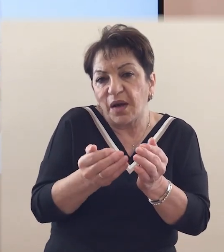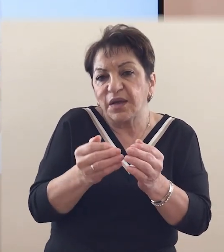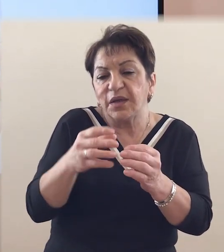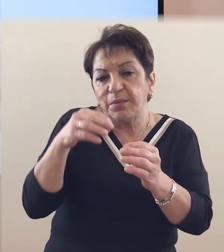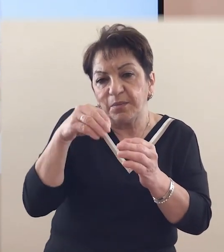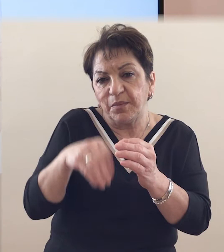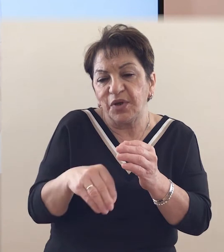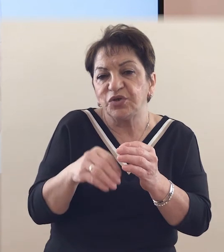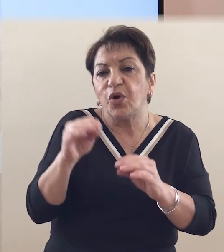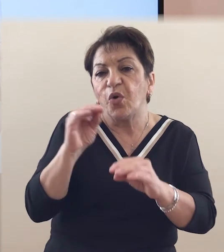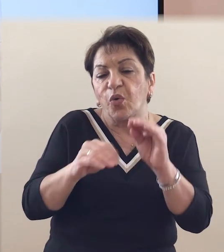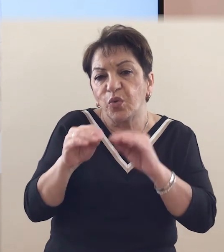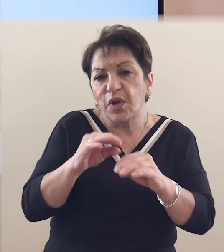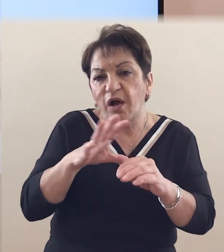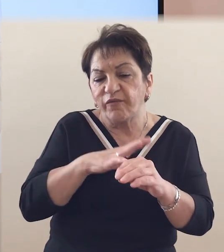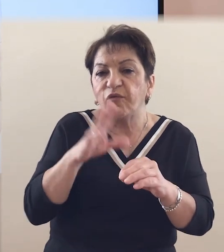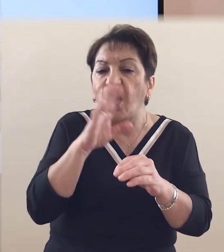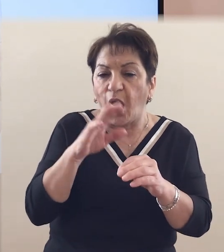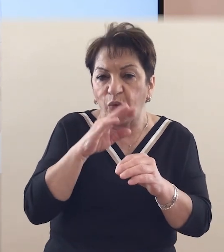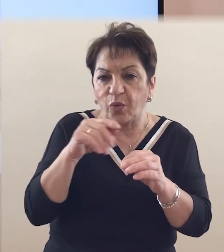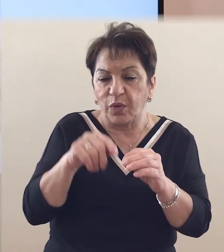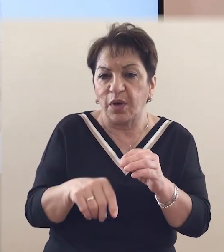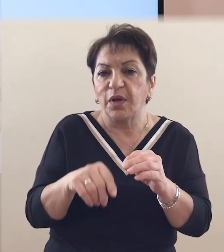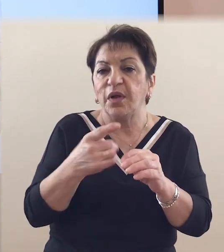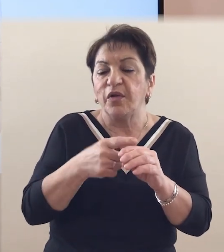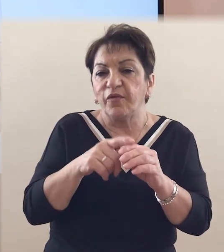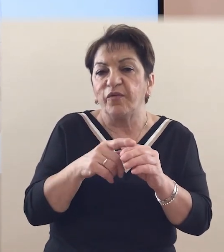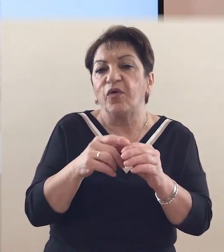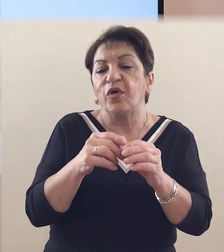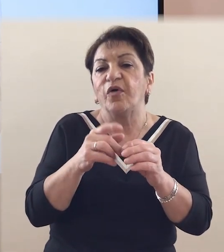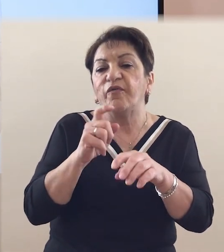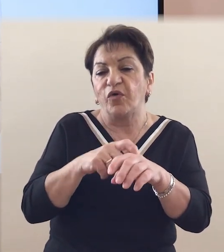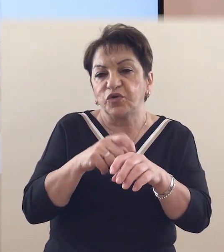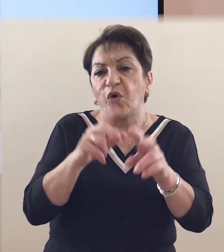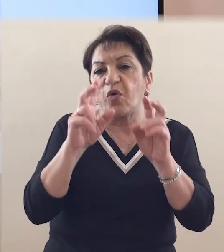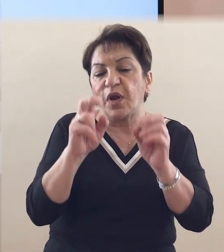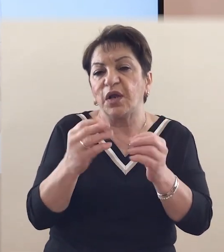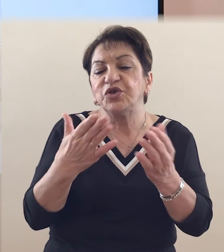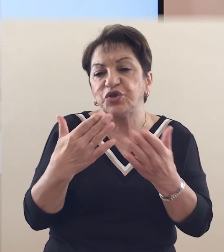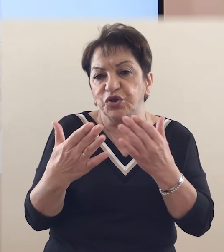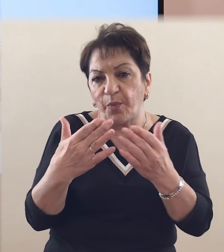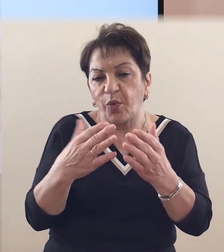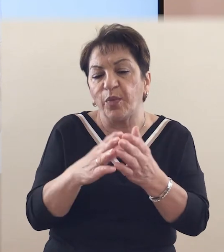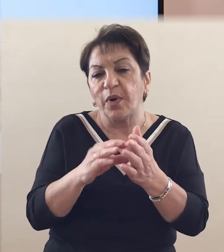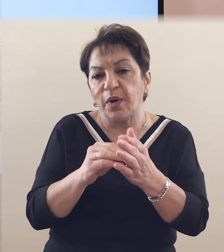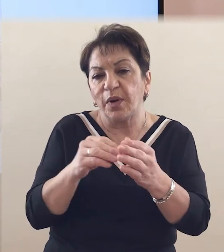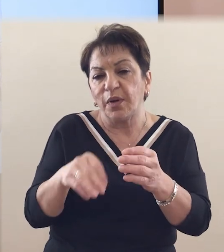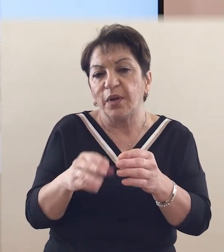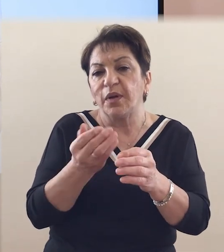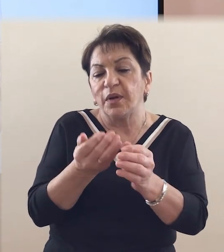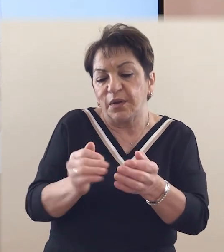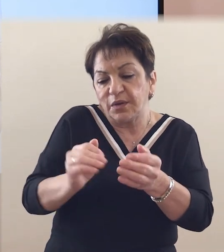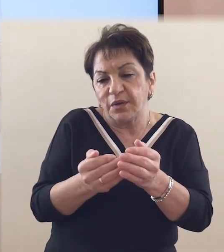ծալքերում կուտակվող հոդային հեղուկն է, որը մեծացնում է ոսկրերի միջև շփումը եւ թույլ տալիս